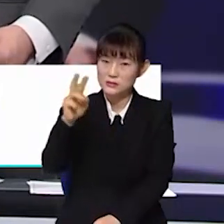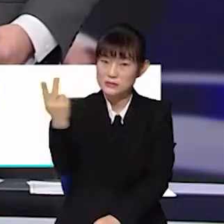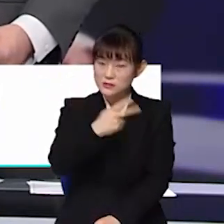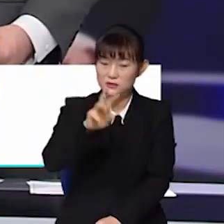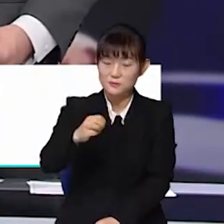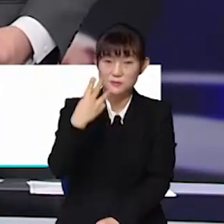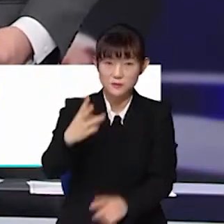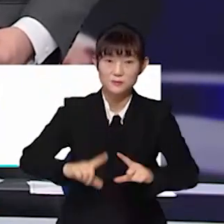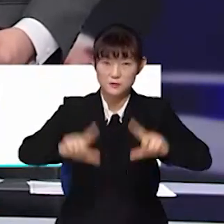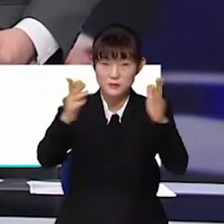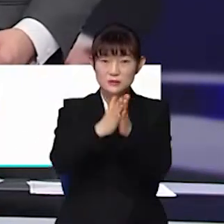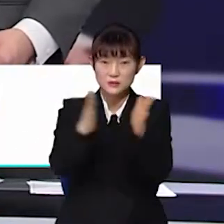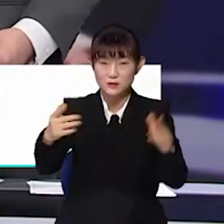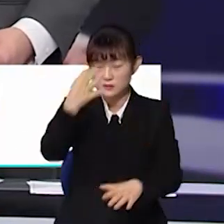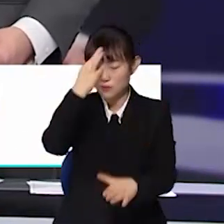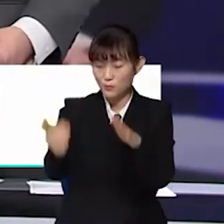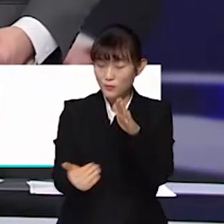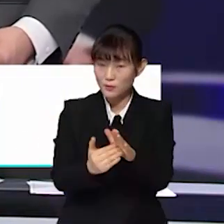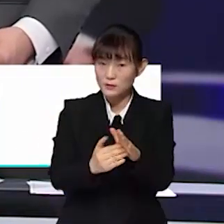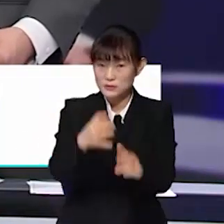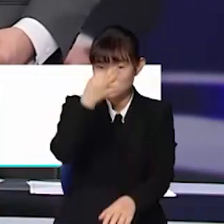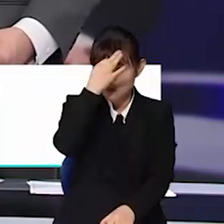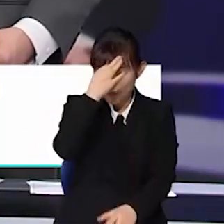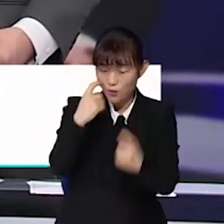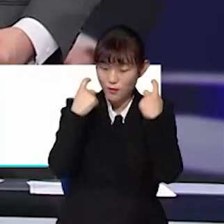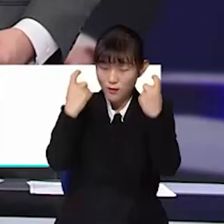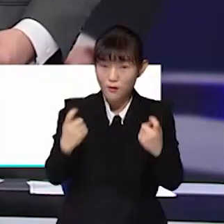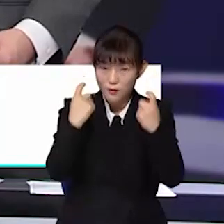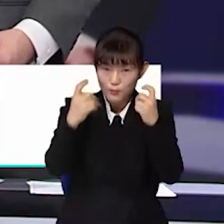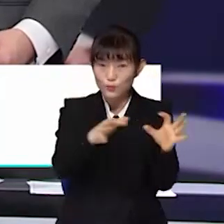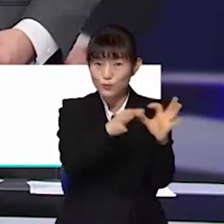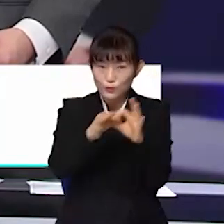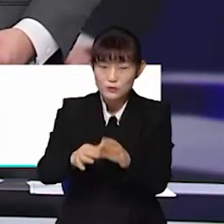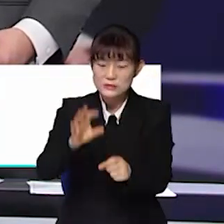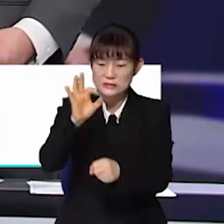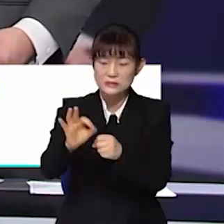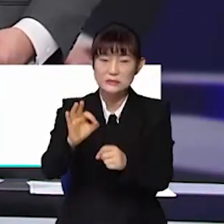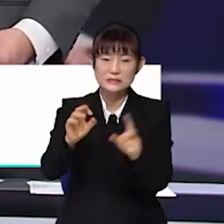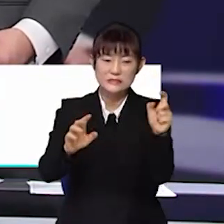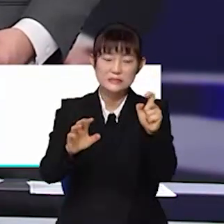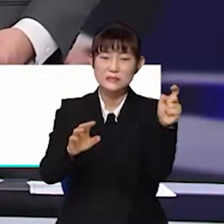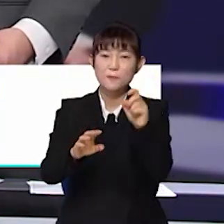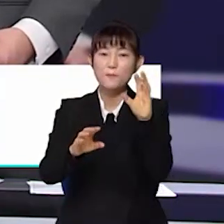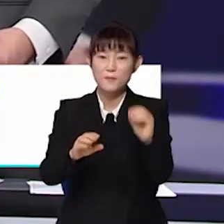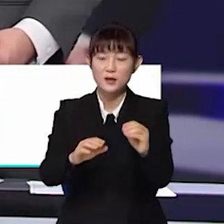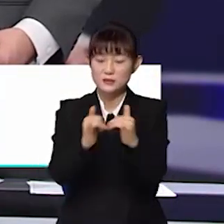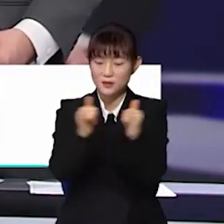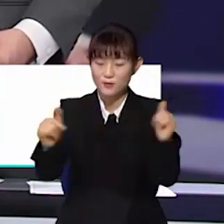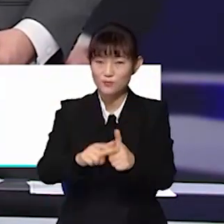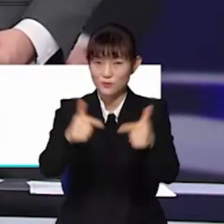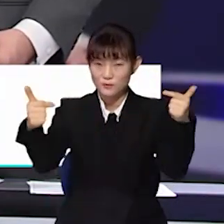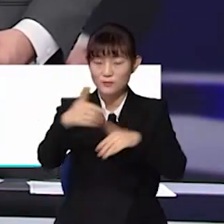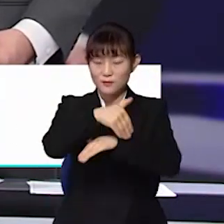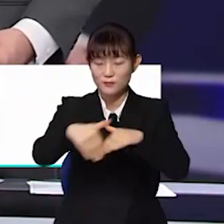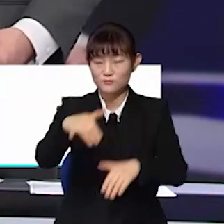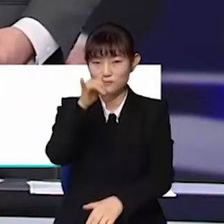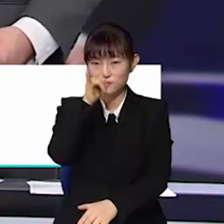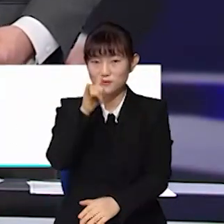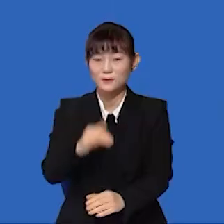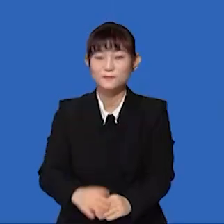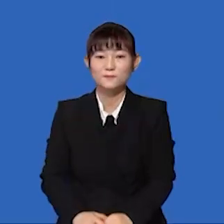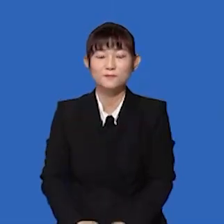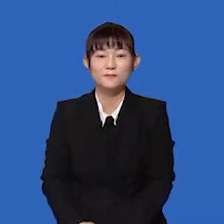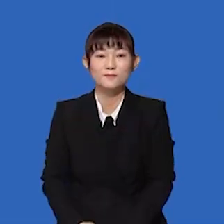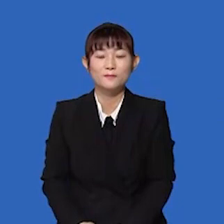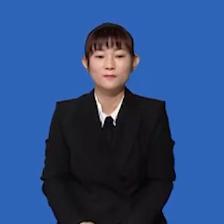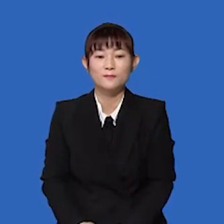있습니다. 첨단 기술과 관광을 통해 인구 10만 명을 목표로 하고 있는 공영민 고흥군수를 백지훈 기자가 만났습니다.